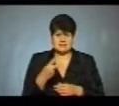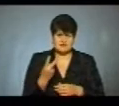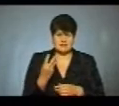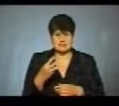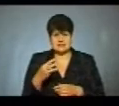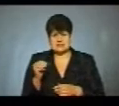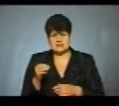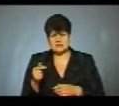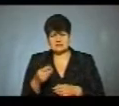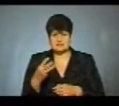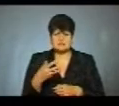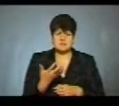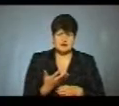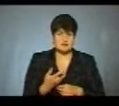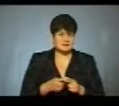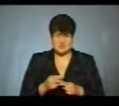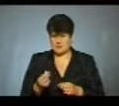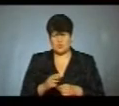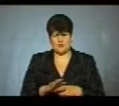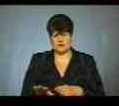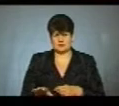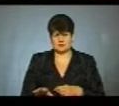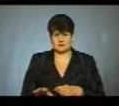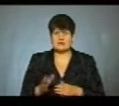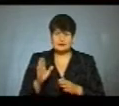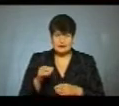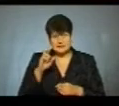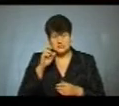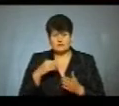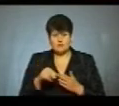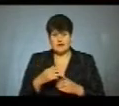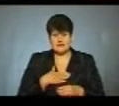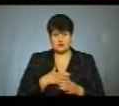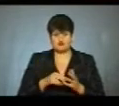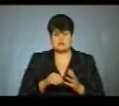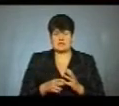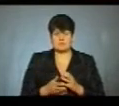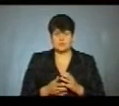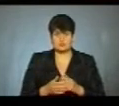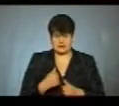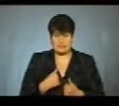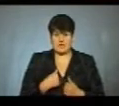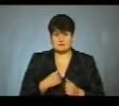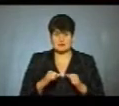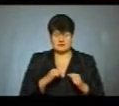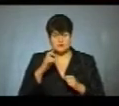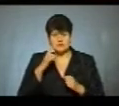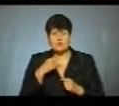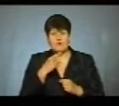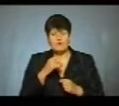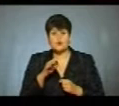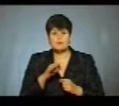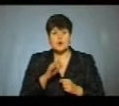30 тисяч, 35. Це не гроші. Нехай держава викупляє нашу землю. Нам керівництво держави говорить